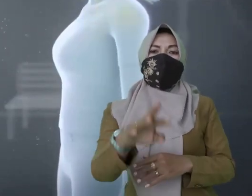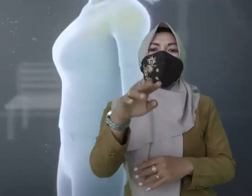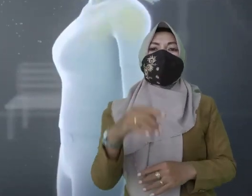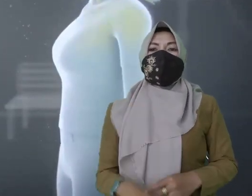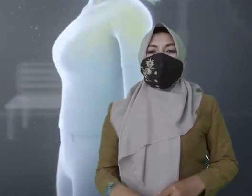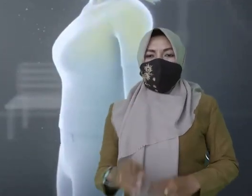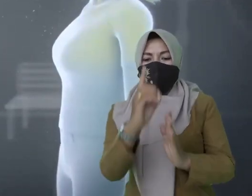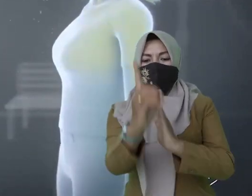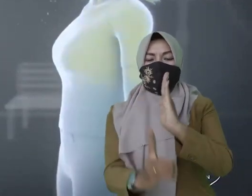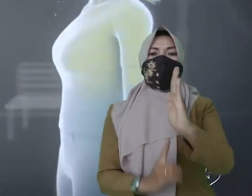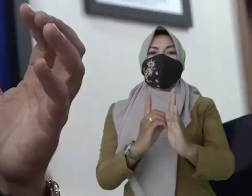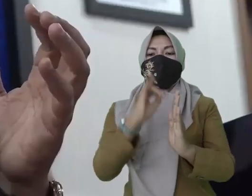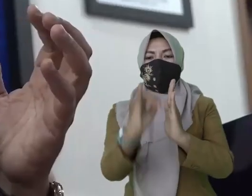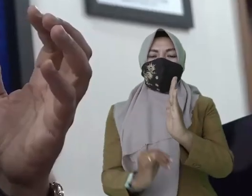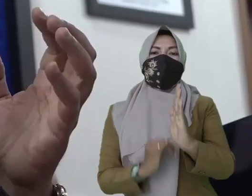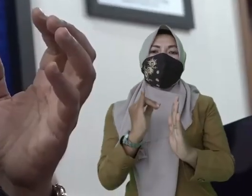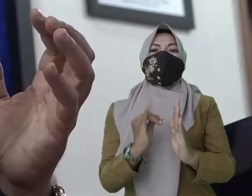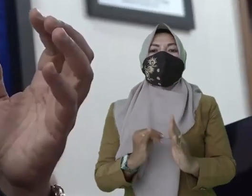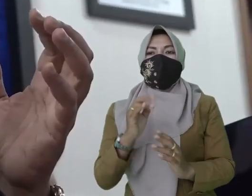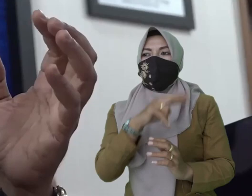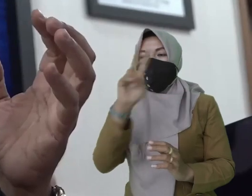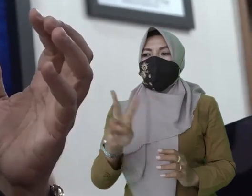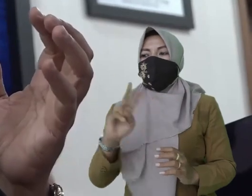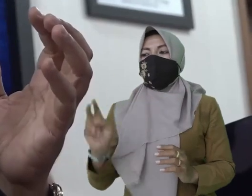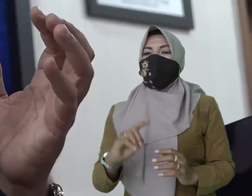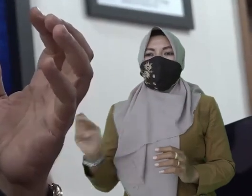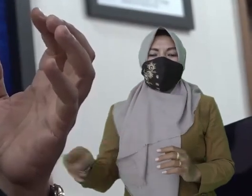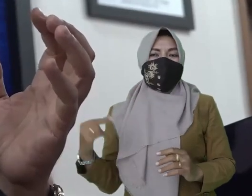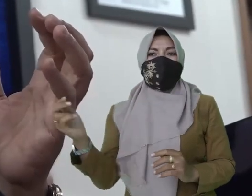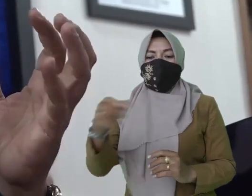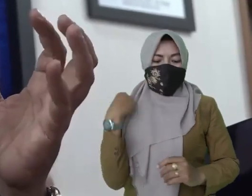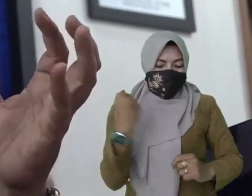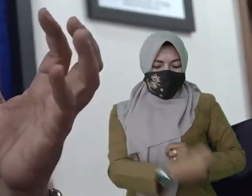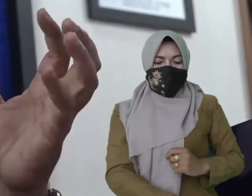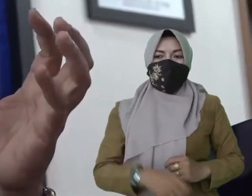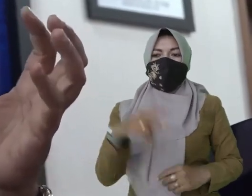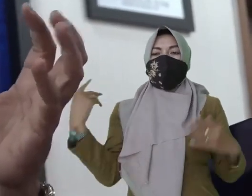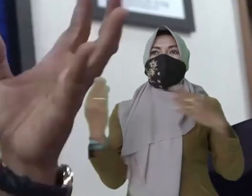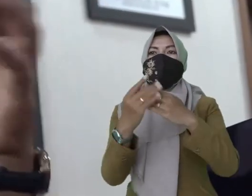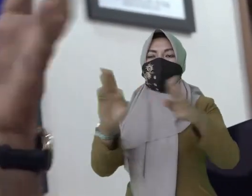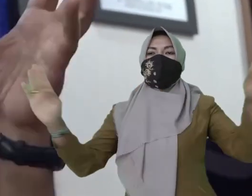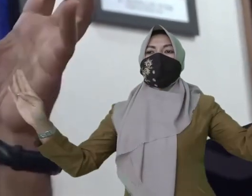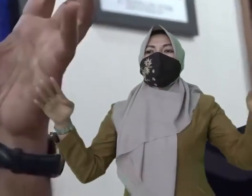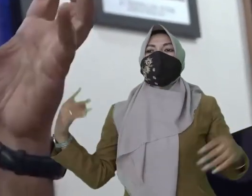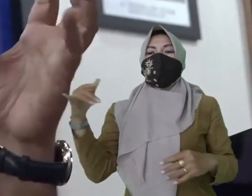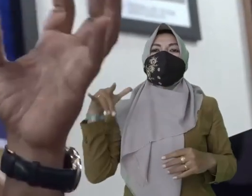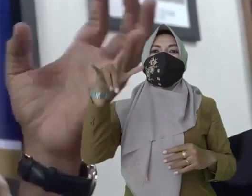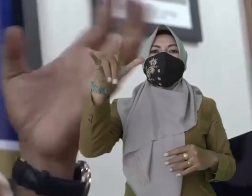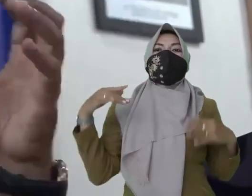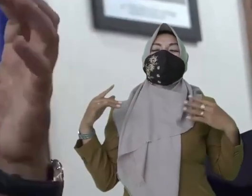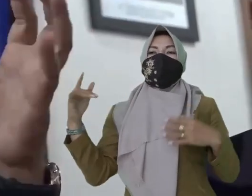menyebabkan penularannya dari Desember, Januari, di orang di Wuhan itu pergi ke Shanghai, ke mana-mana di kota besar di